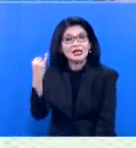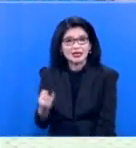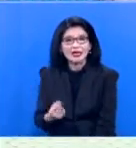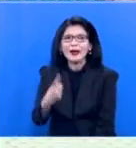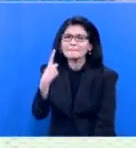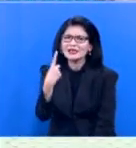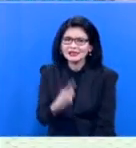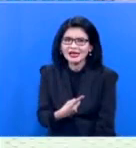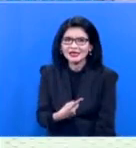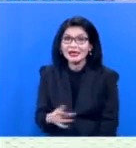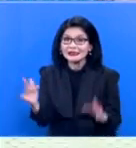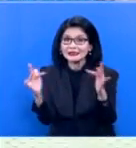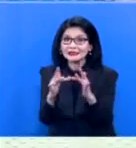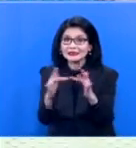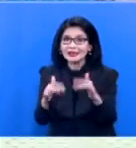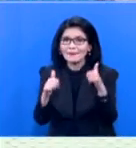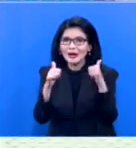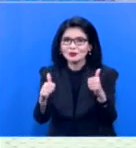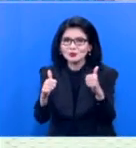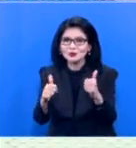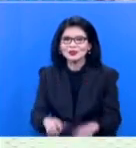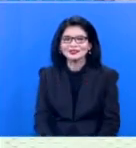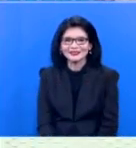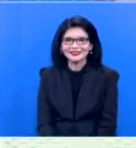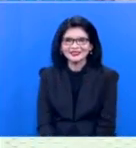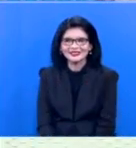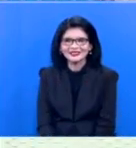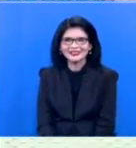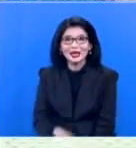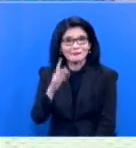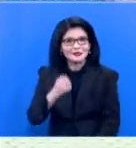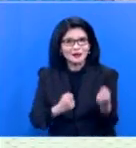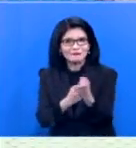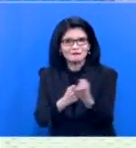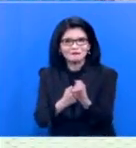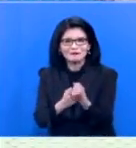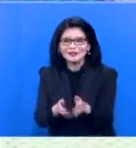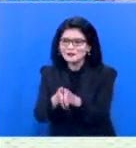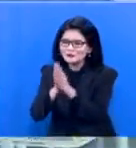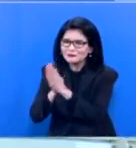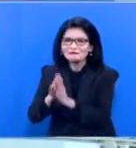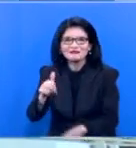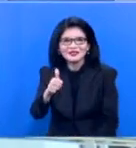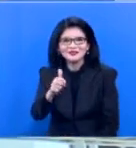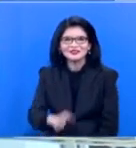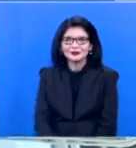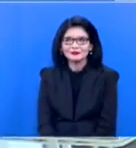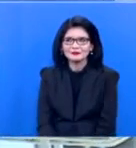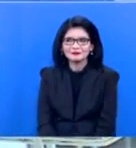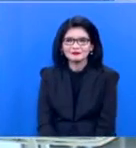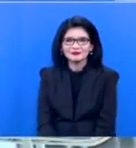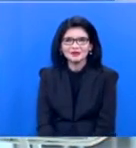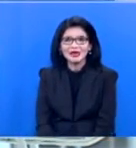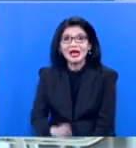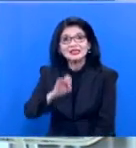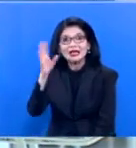pastikan koneksi internet stabil agar dapat menunjang silaturahmi virtual dapat berjalan dengan lancar. Biar nggak cuma